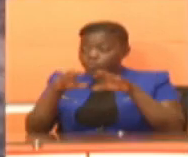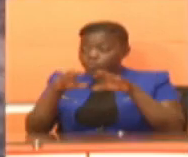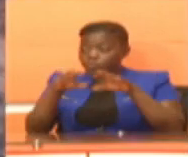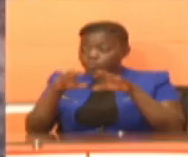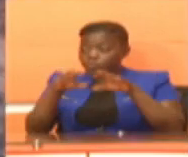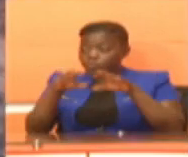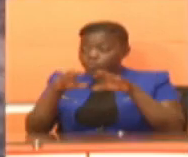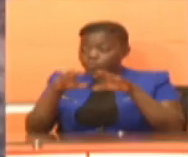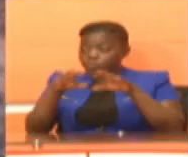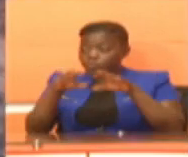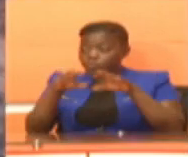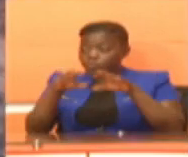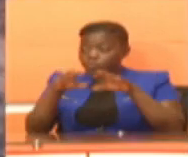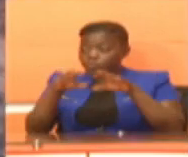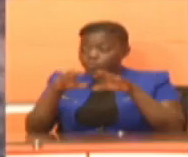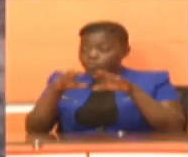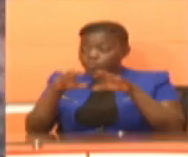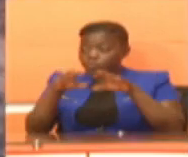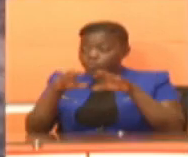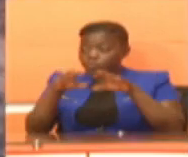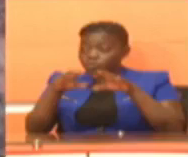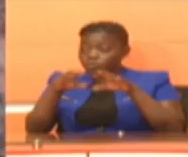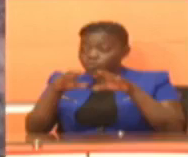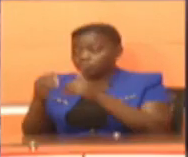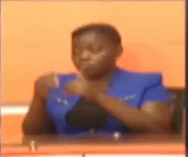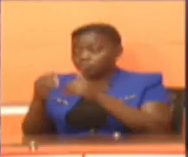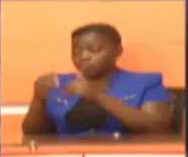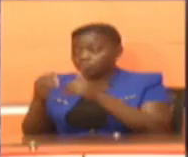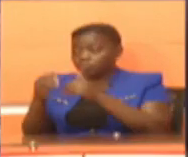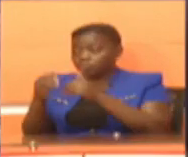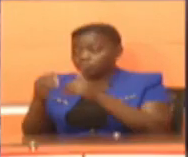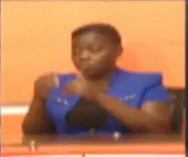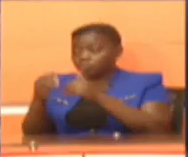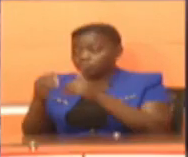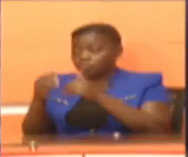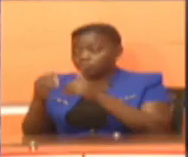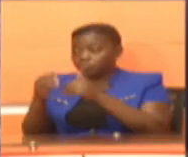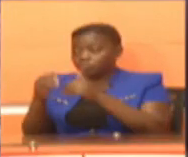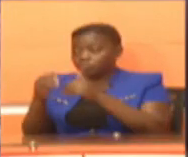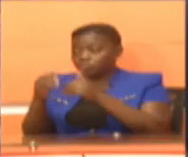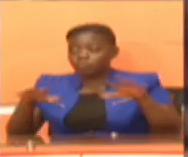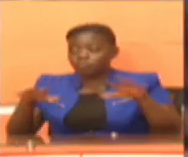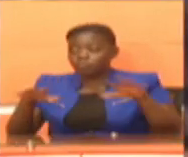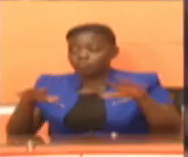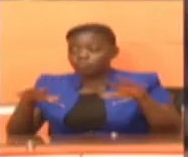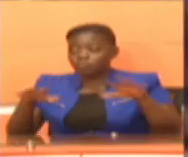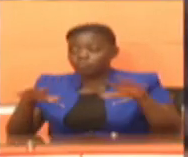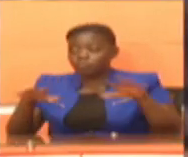ebintu abalala nga bamuvaako emabega ne bakola ki ne bajja ne batandika